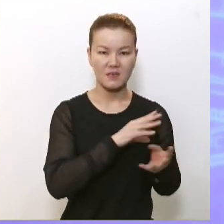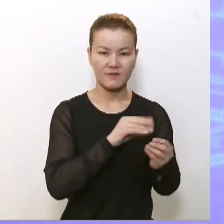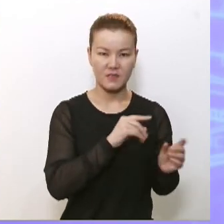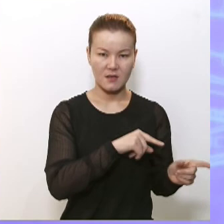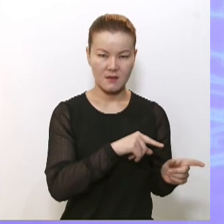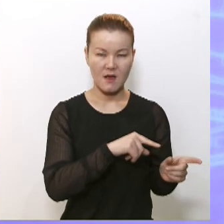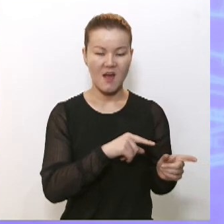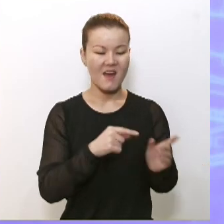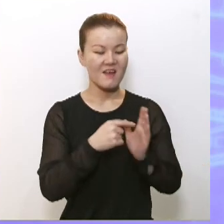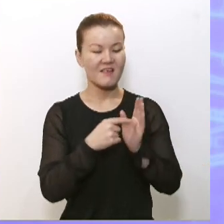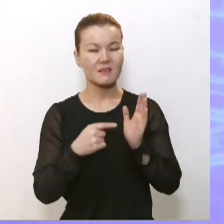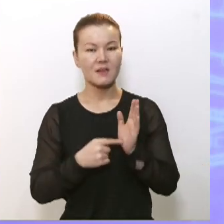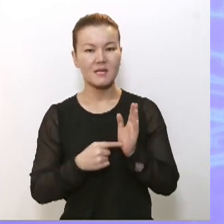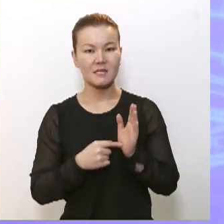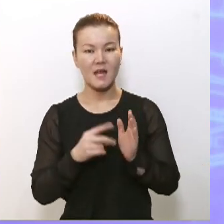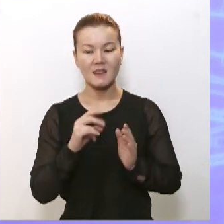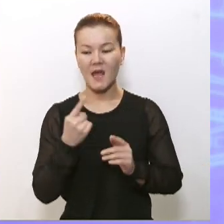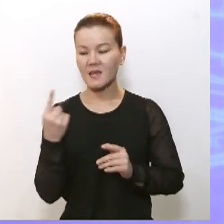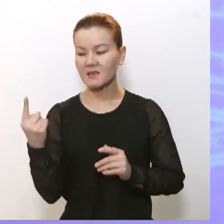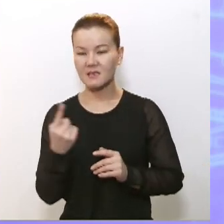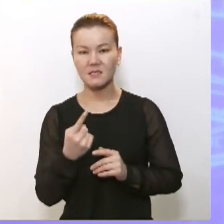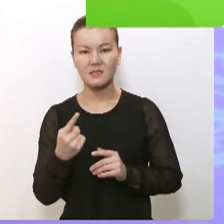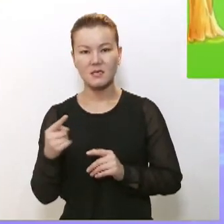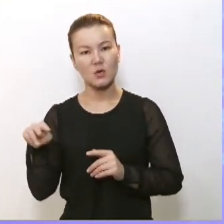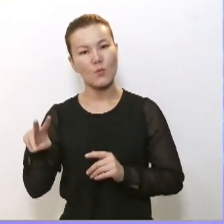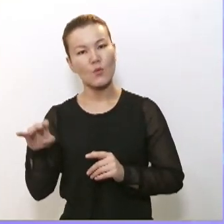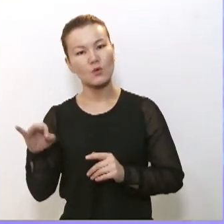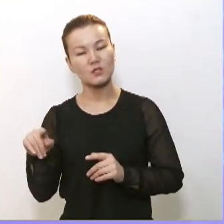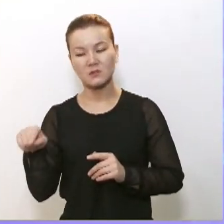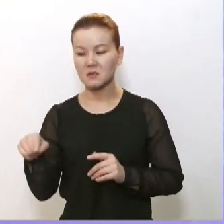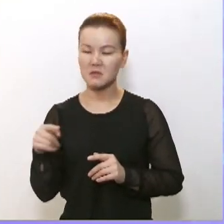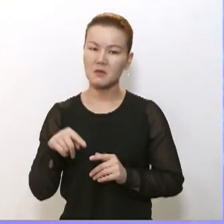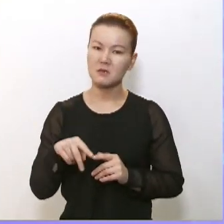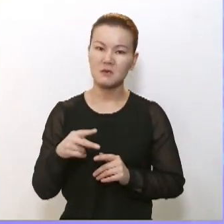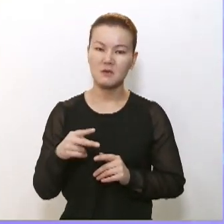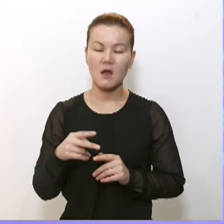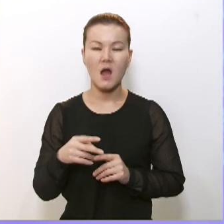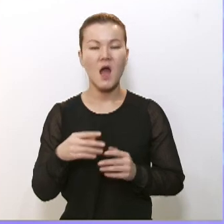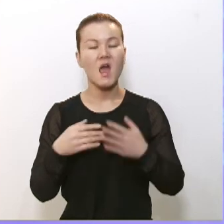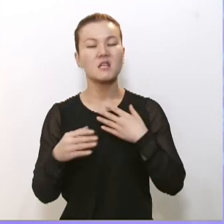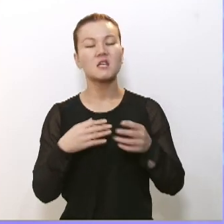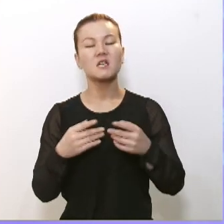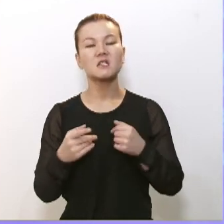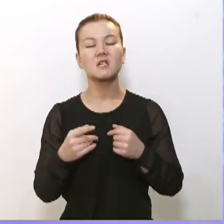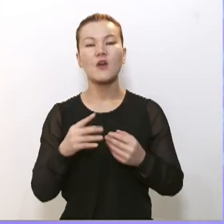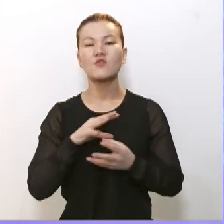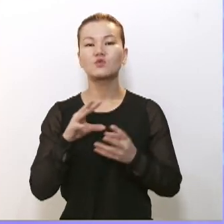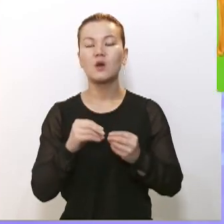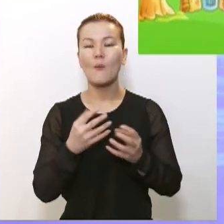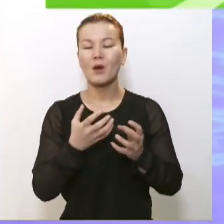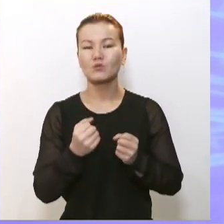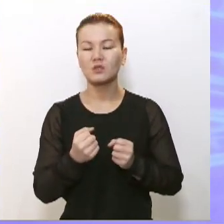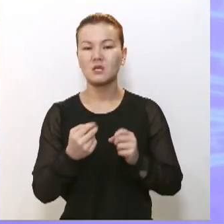на один из множителей и если в результате получится